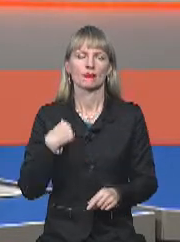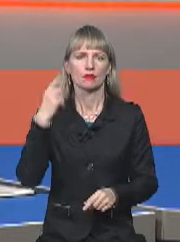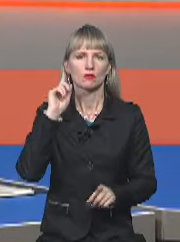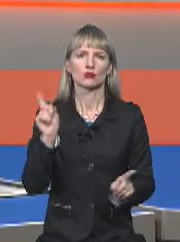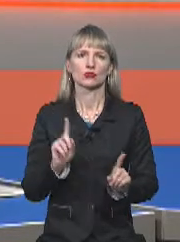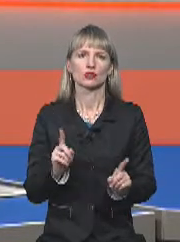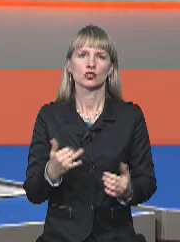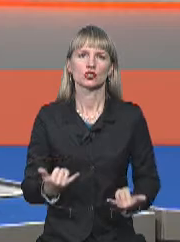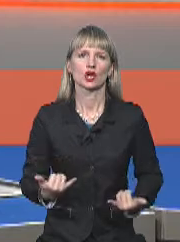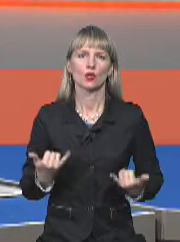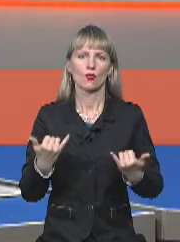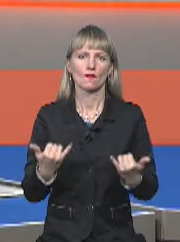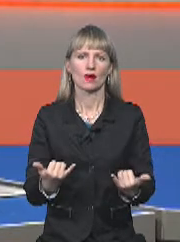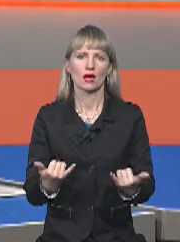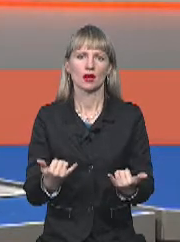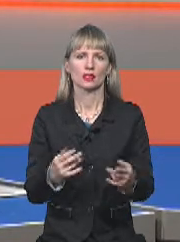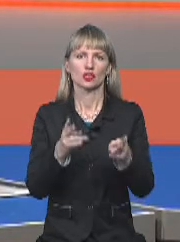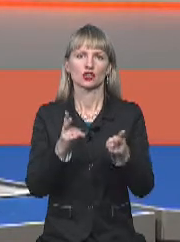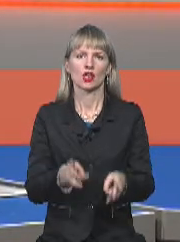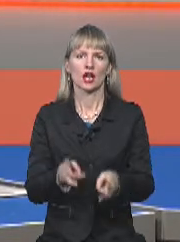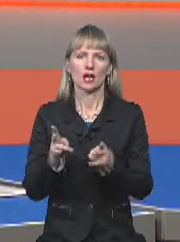тому що вшанування жертв